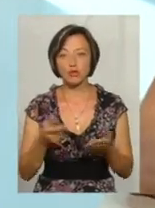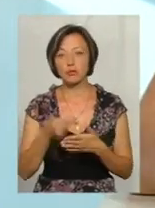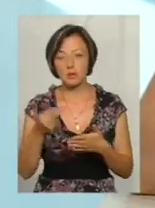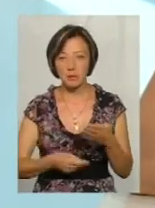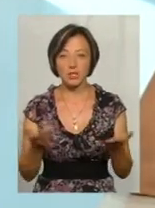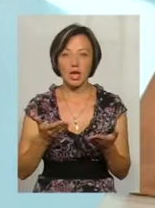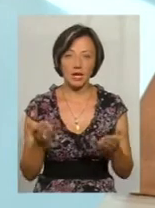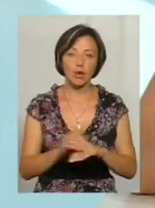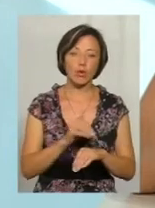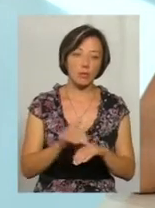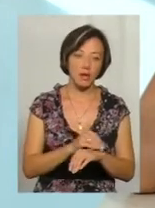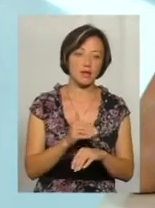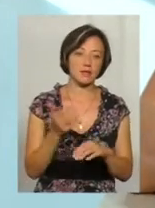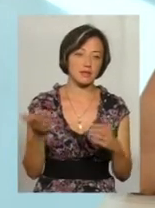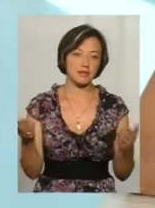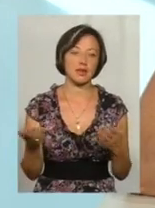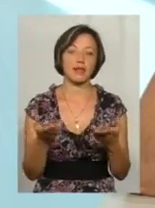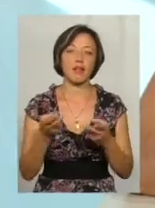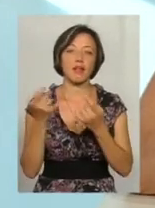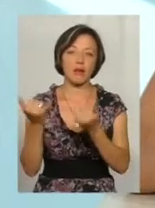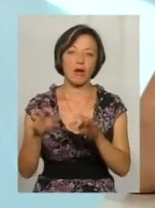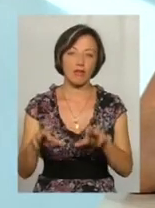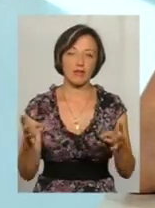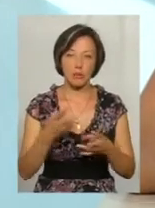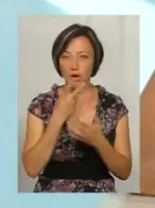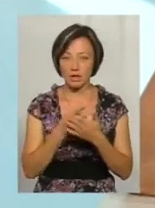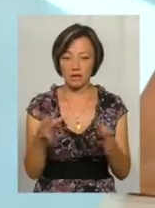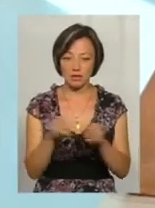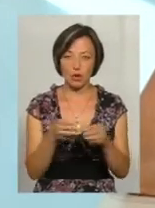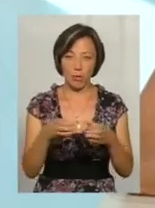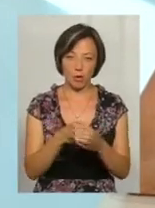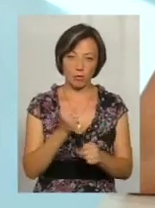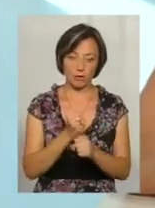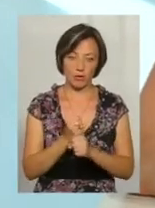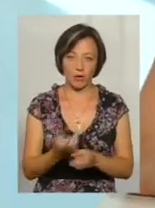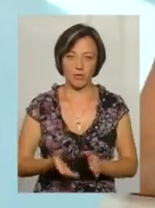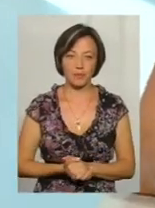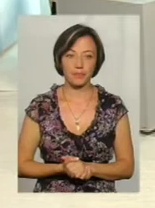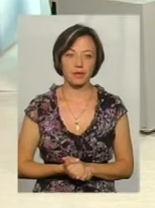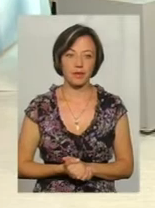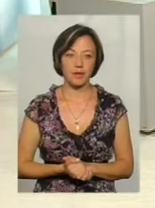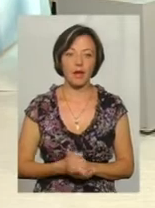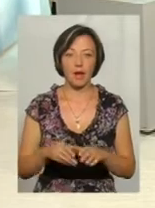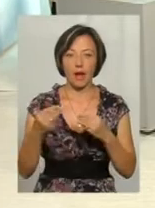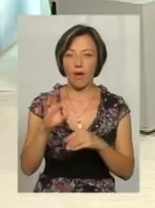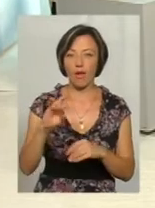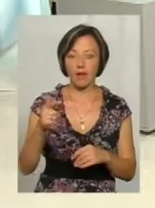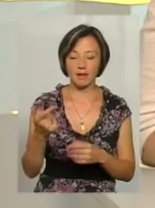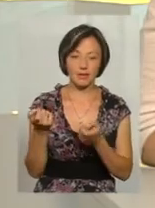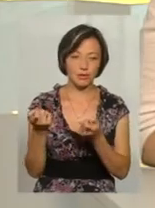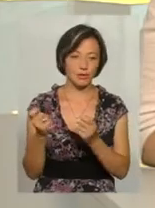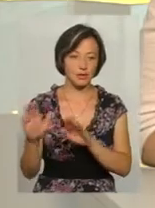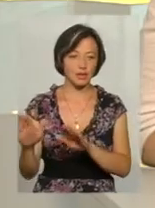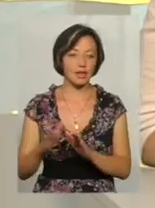підпише, якийсь одобрямс, там вже де для Корнійчука треба, щоб він показав, що він з громадою працював. Я зараз, Олегу, 2 хвилини ще.